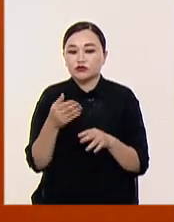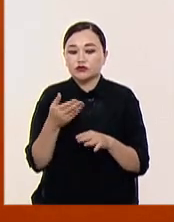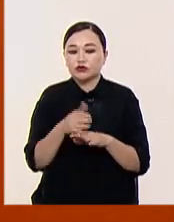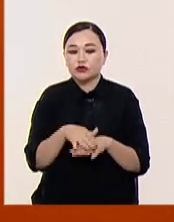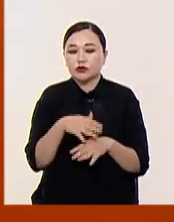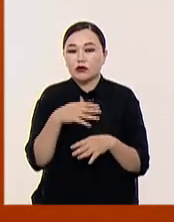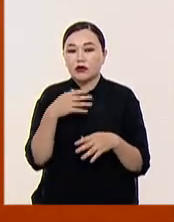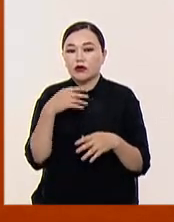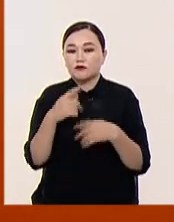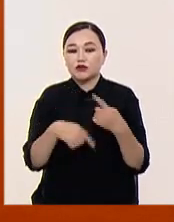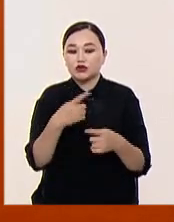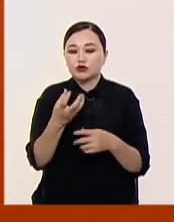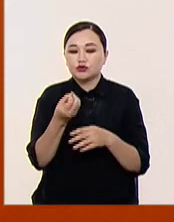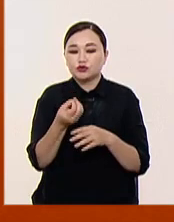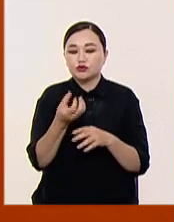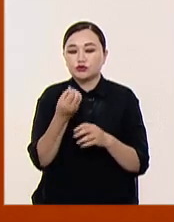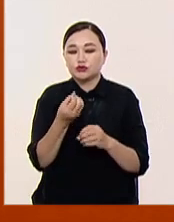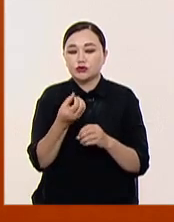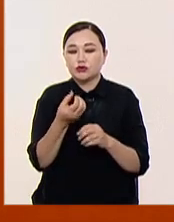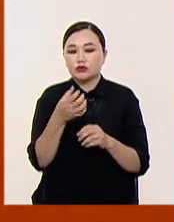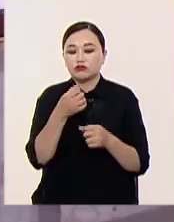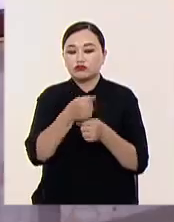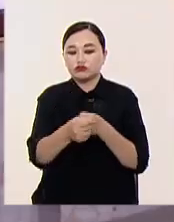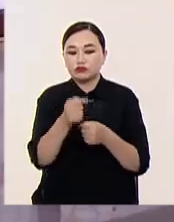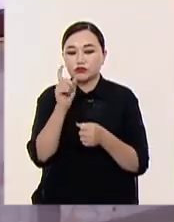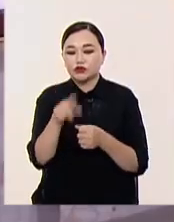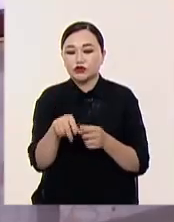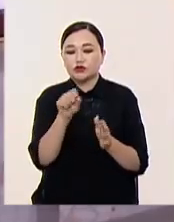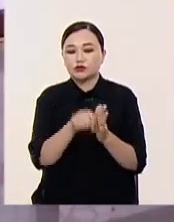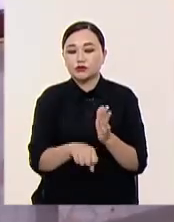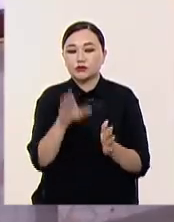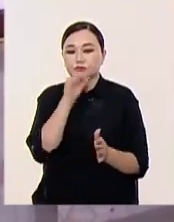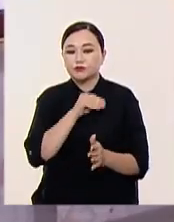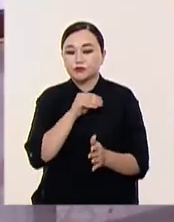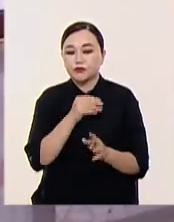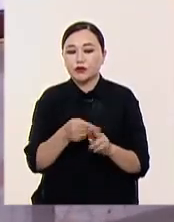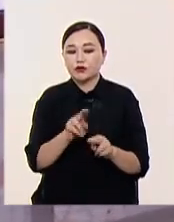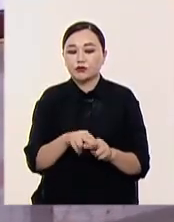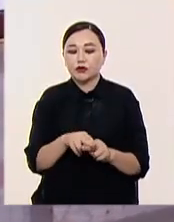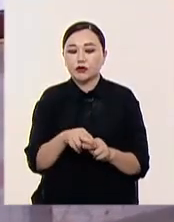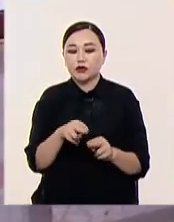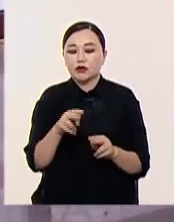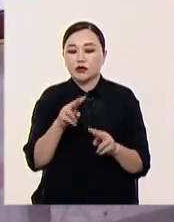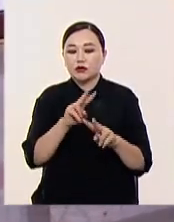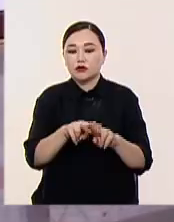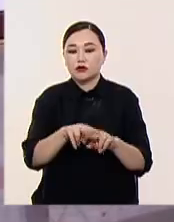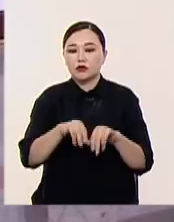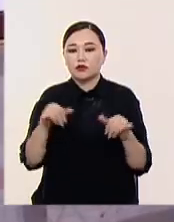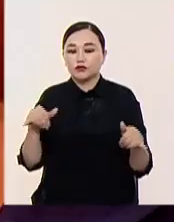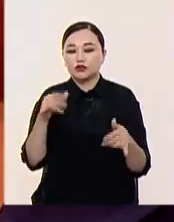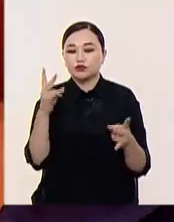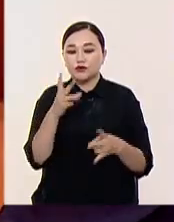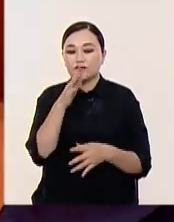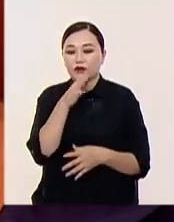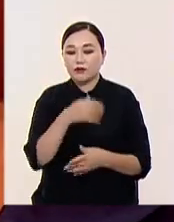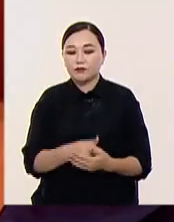де, келесі жолы одан да ауыр дене жарақатын келтіріп, тіпті мерт қылуы да мүмкін. Сондықтан да қамақ мерзімін ұзартқан дұрыс деп ойлаймын.